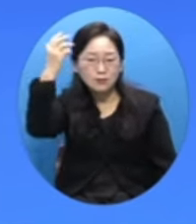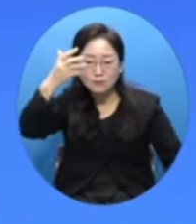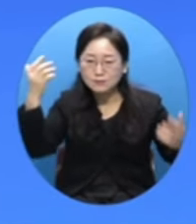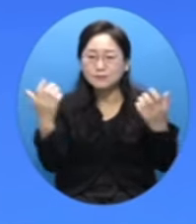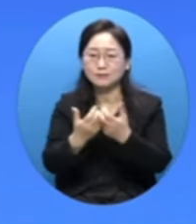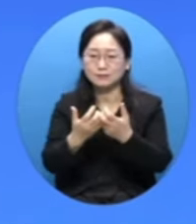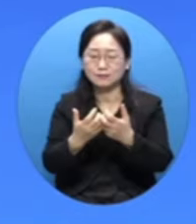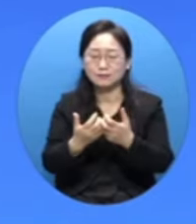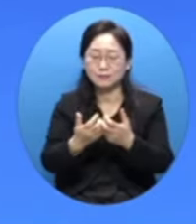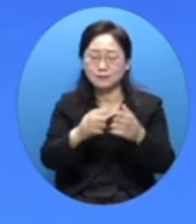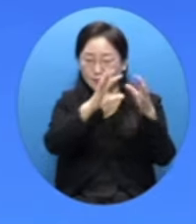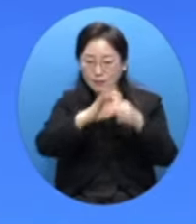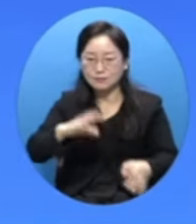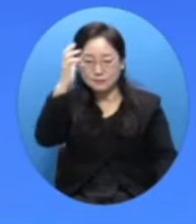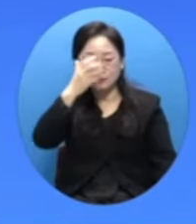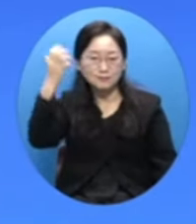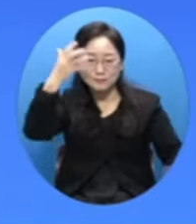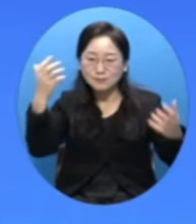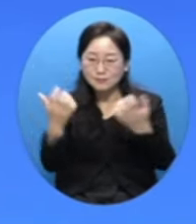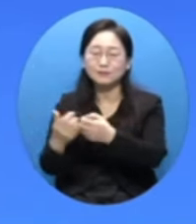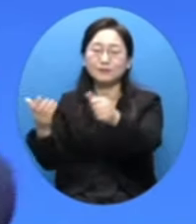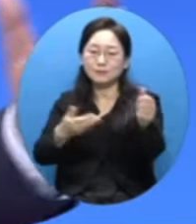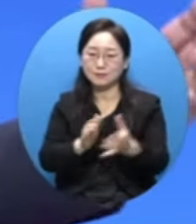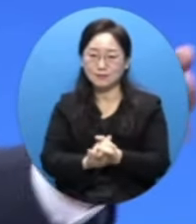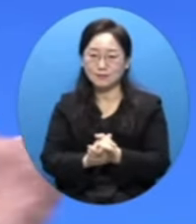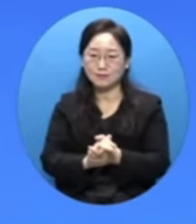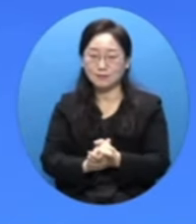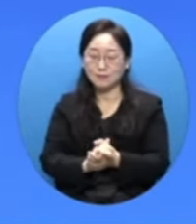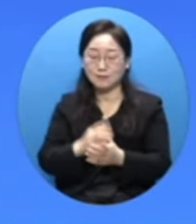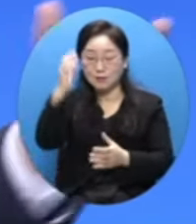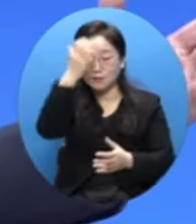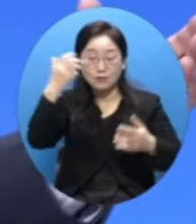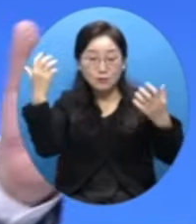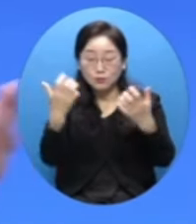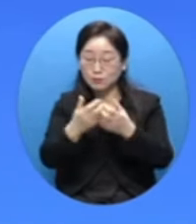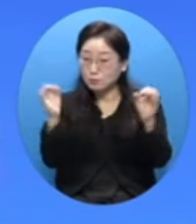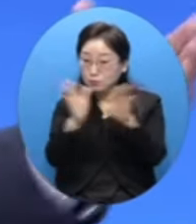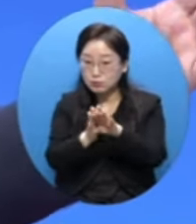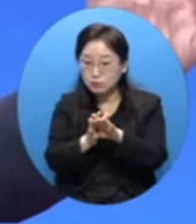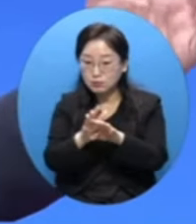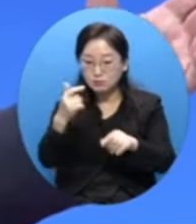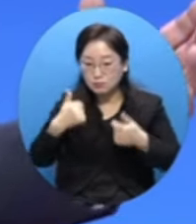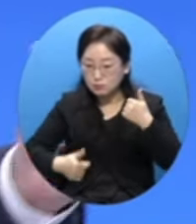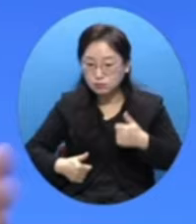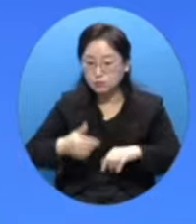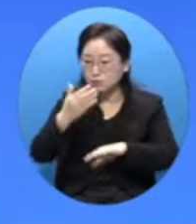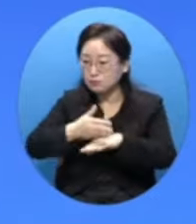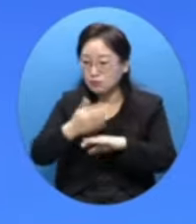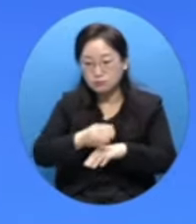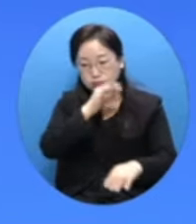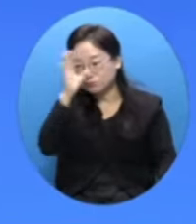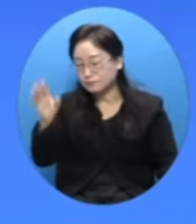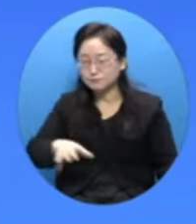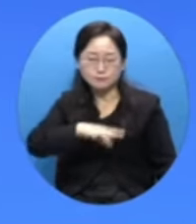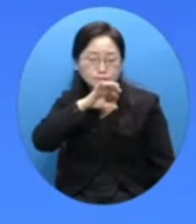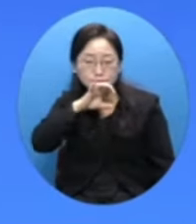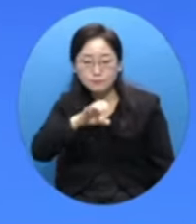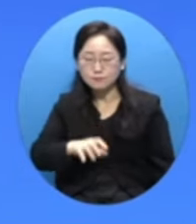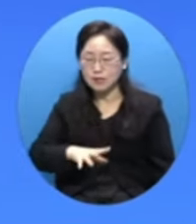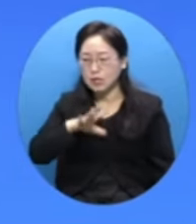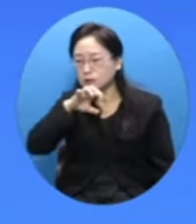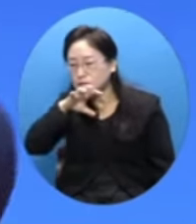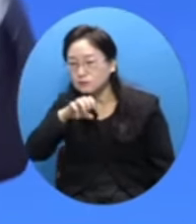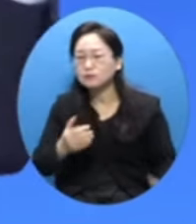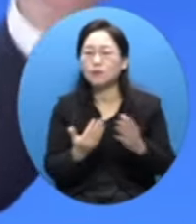충만이고 마지막도 성령 충만인 것입니다. 성령 충만이 사라지면 기쁨이 사라집니다. 감사가 사라집니다. 불평이 나옵니다. 원망이